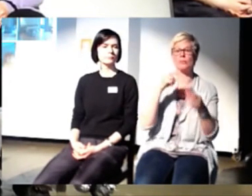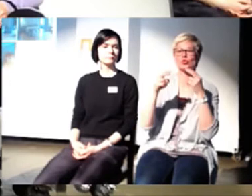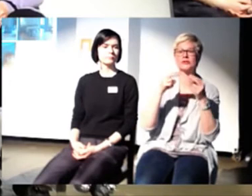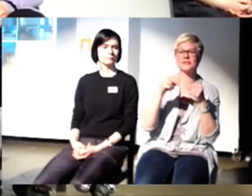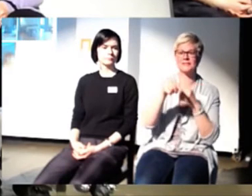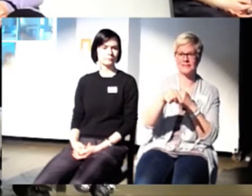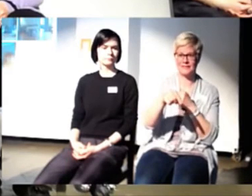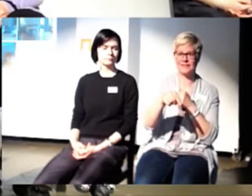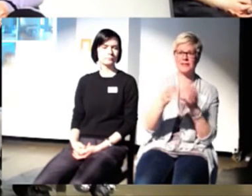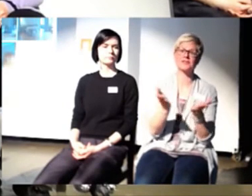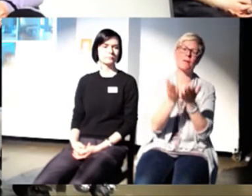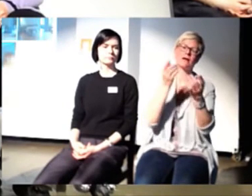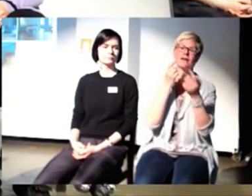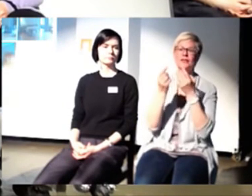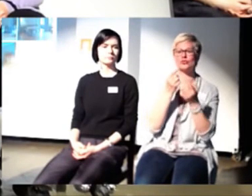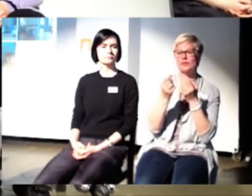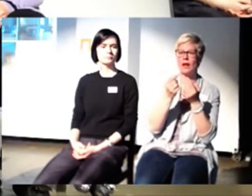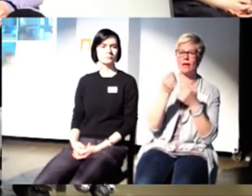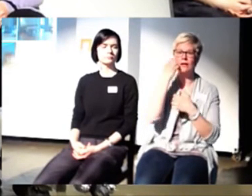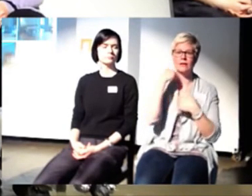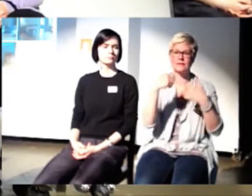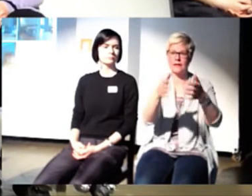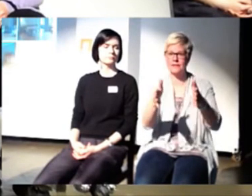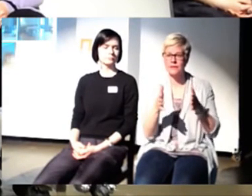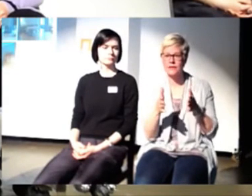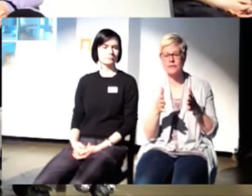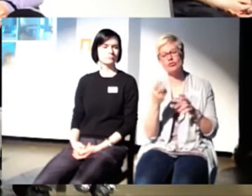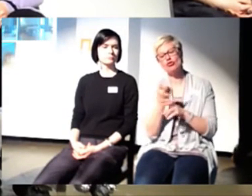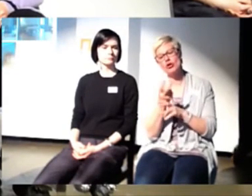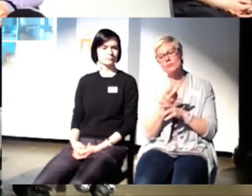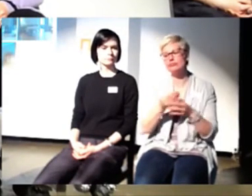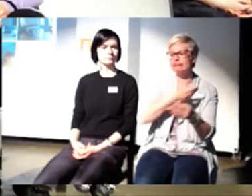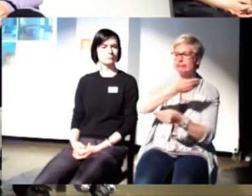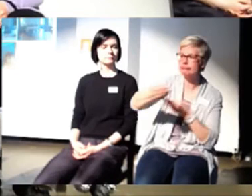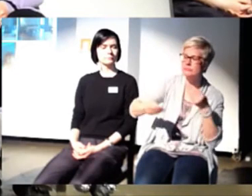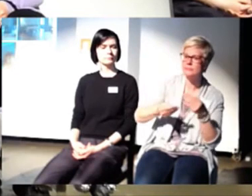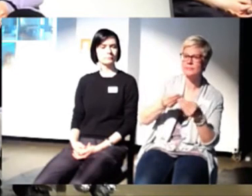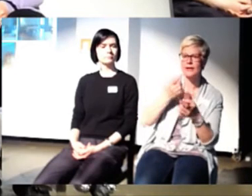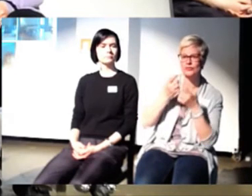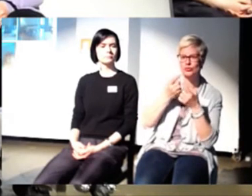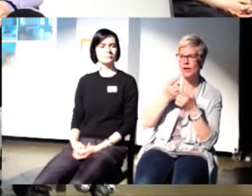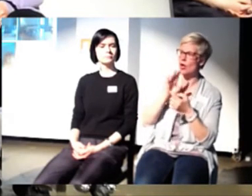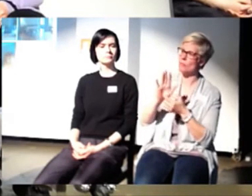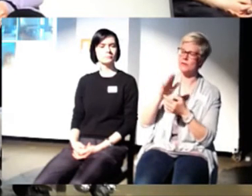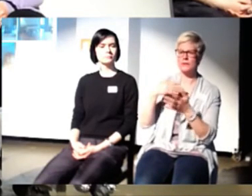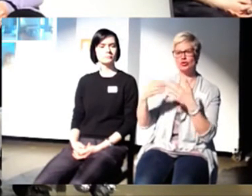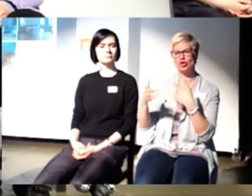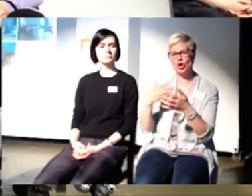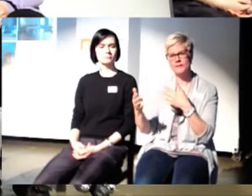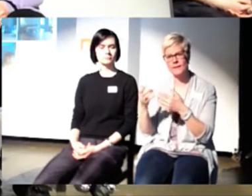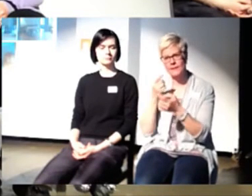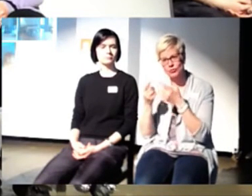yhteydessä keskustelun residenssin kokemuksista ja omasta töistä. Ja